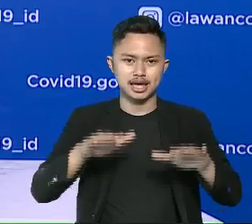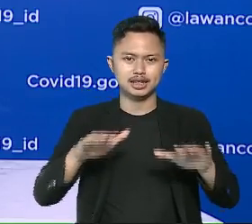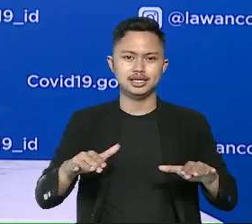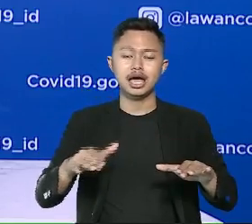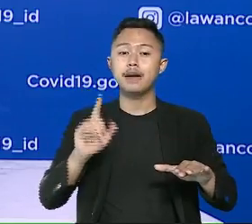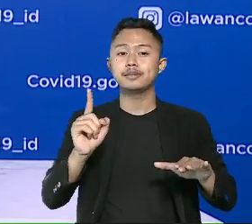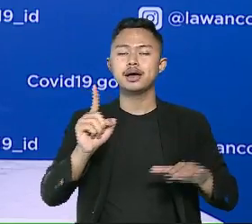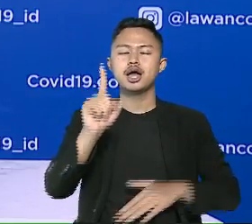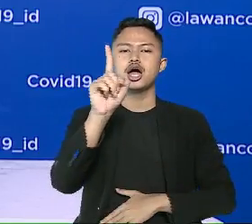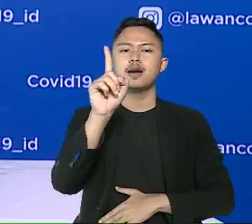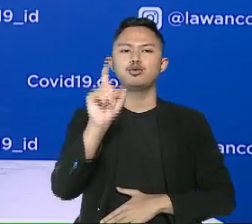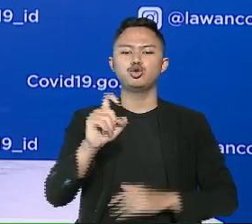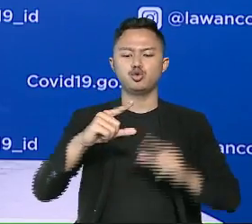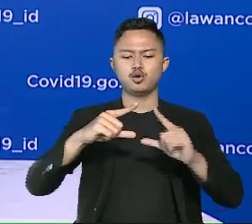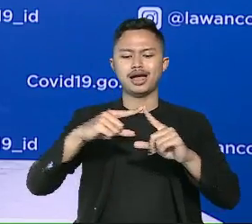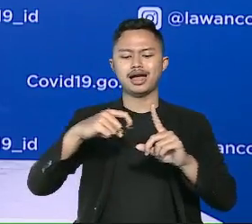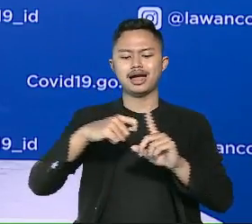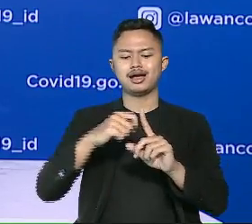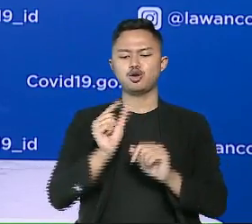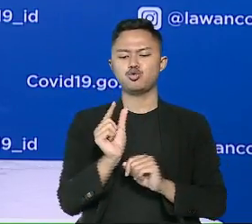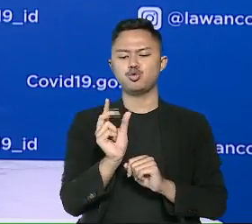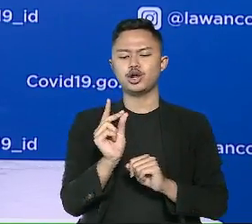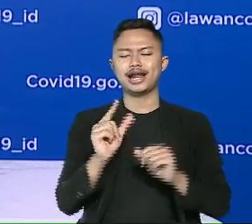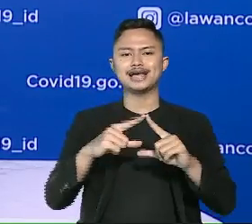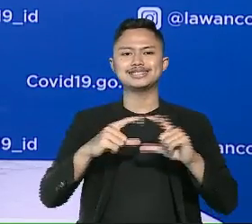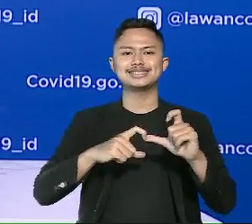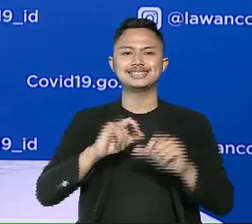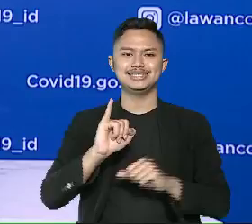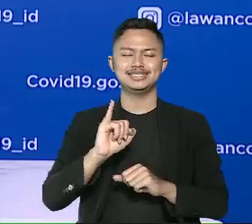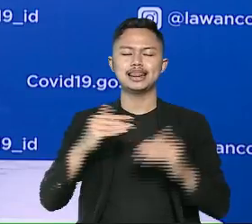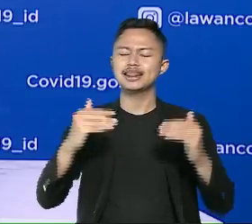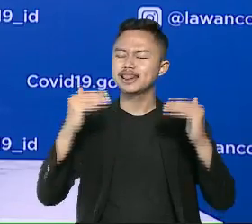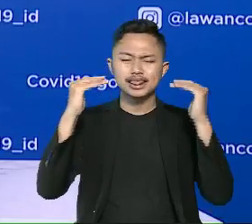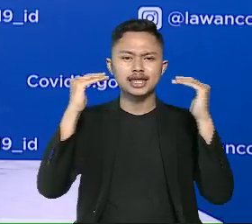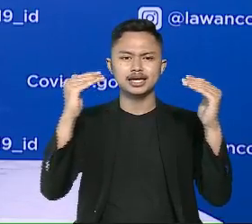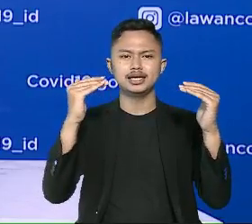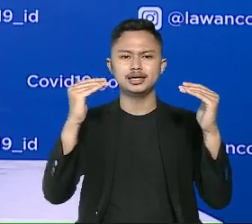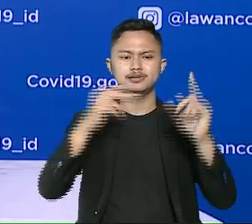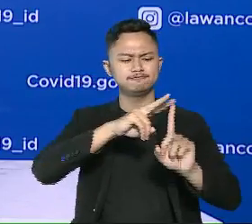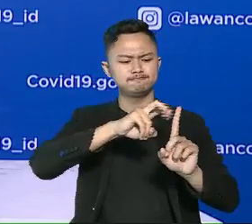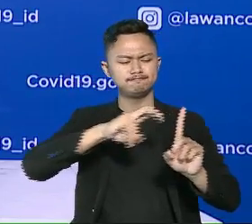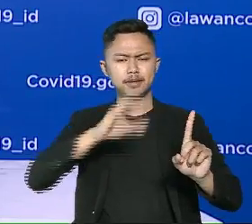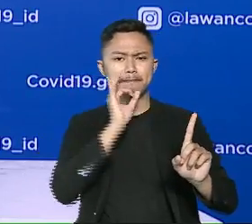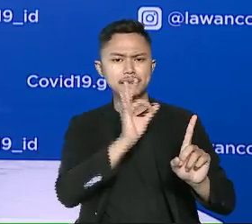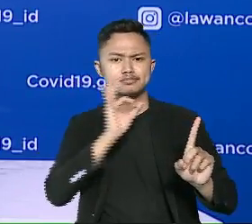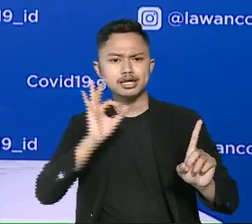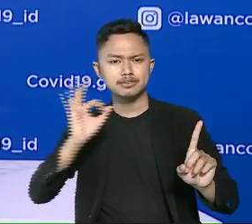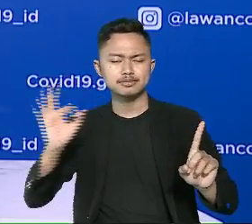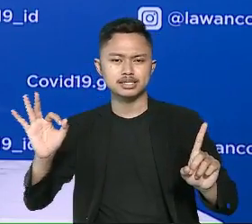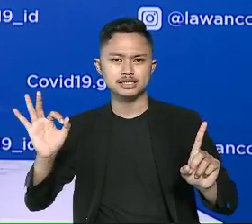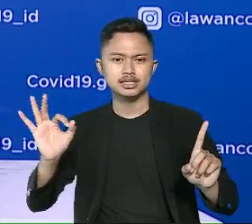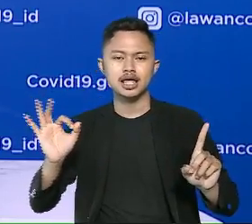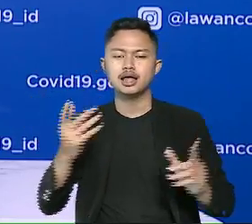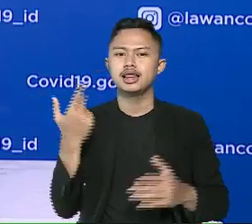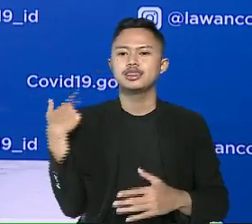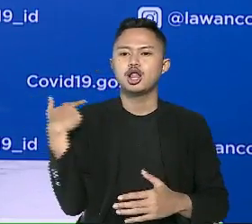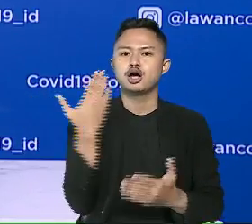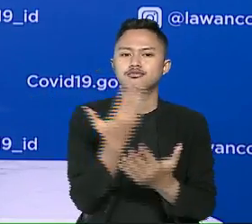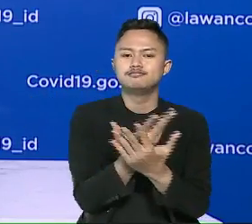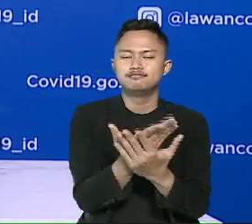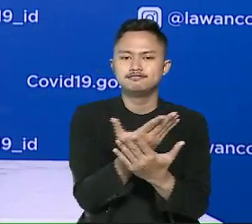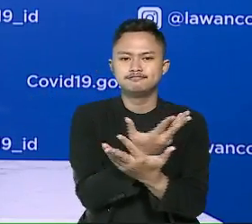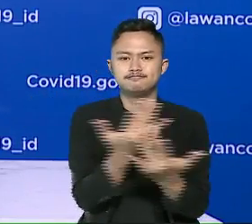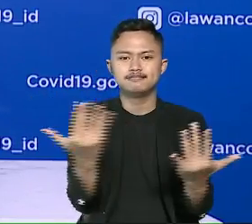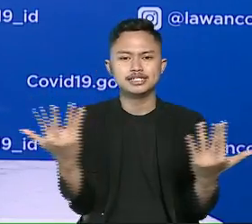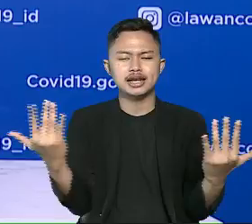akurasi tinggi untuk menghasilkan hasil diagnostik yang tepat. Untuk itu, masyarakat diharapkan juga